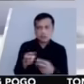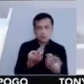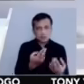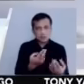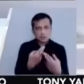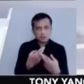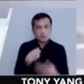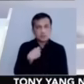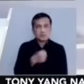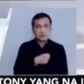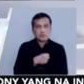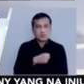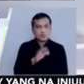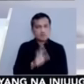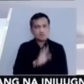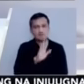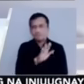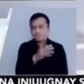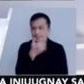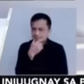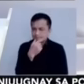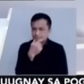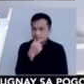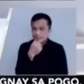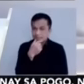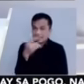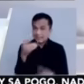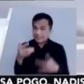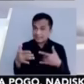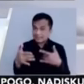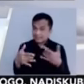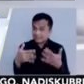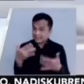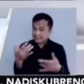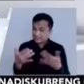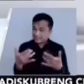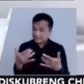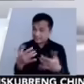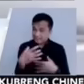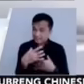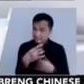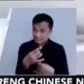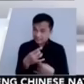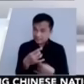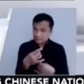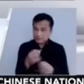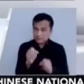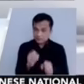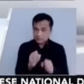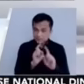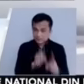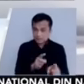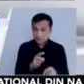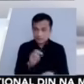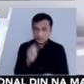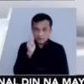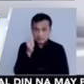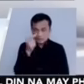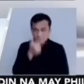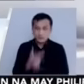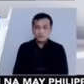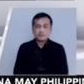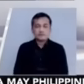parang sila ay ika nga ay excited o interesado sa maaraing sabihin nitong si Alice go at